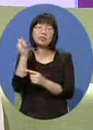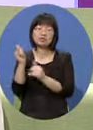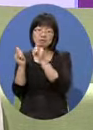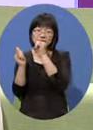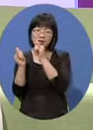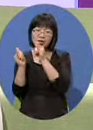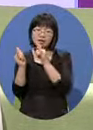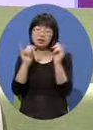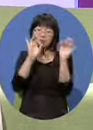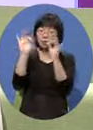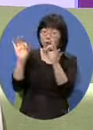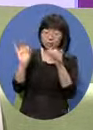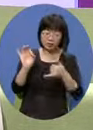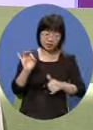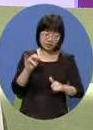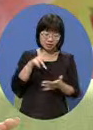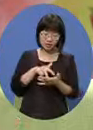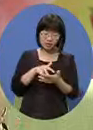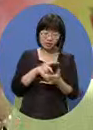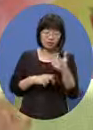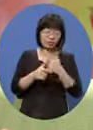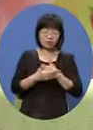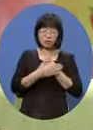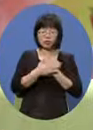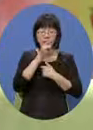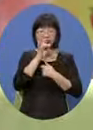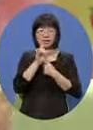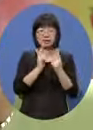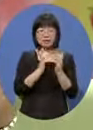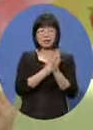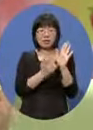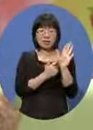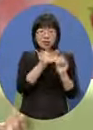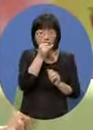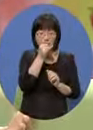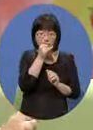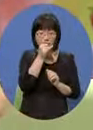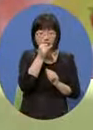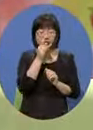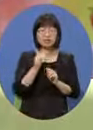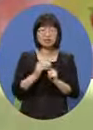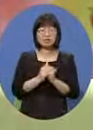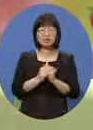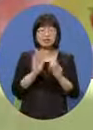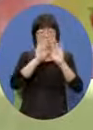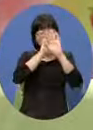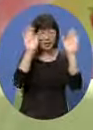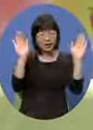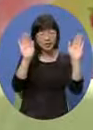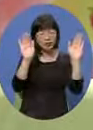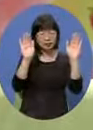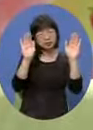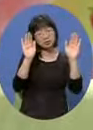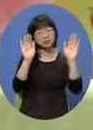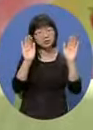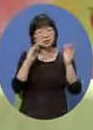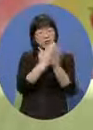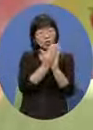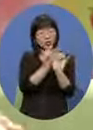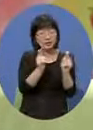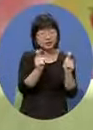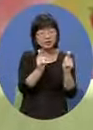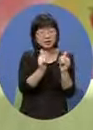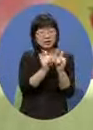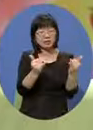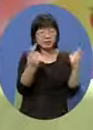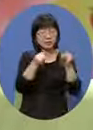도움이 안 돼요. 예. 실제로 아이들이 이렇게 알려지고 그래도 네. 오히려 그거를 이렇게 음지에서 말고 양지 쪽으로 이렇게 해결하려고 노력하는 게